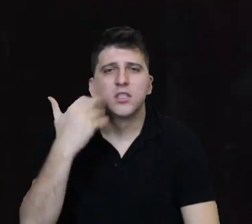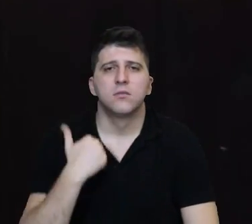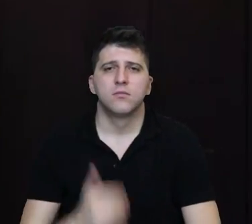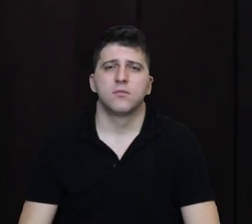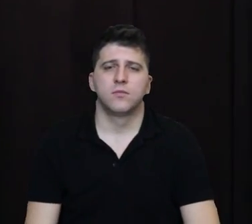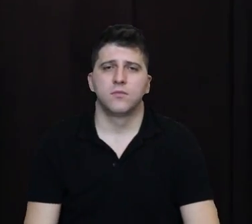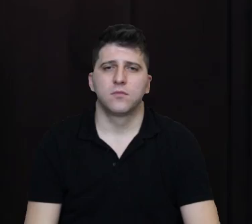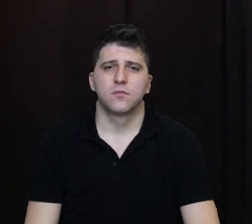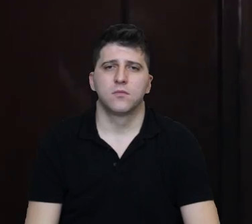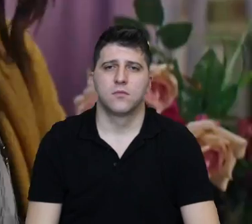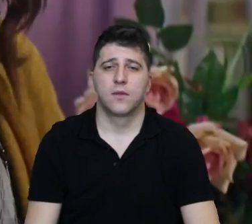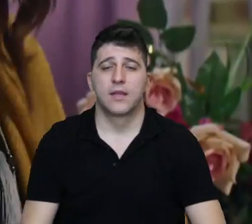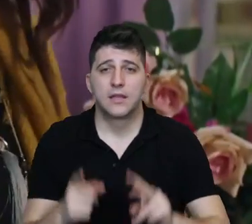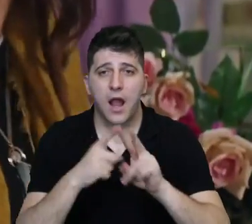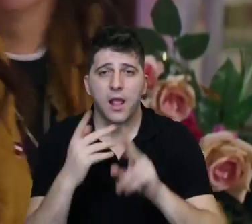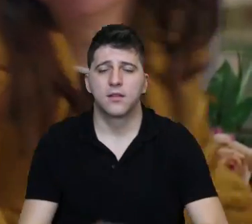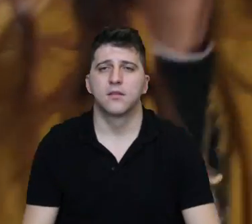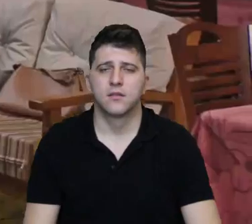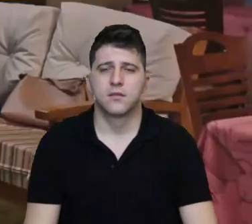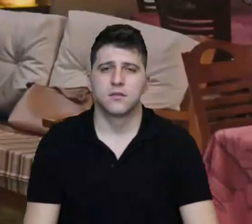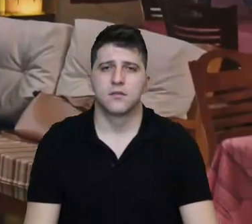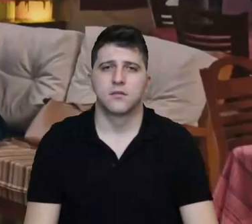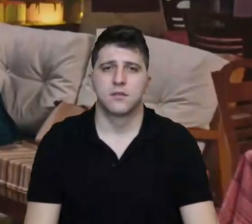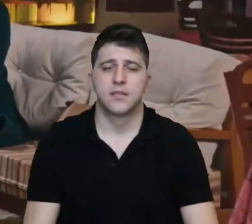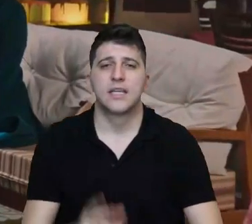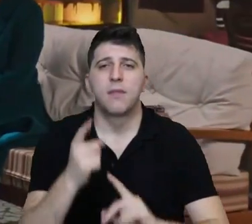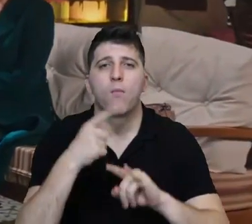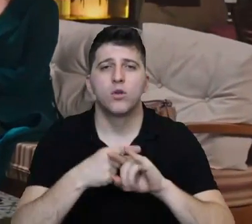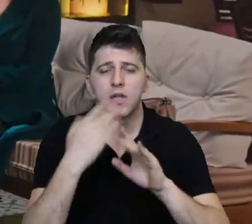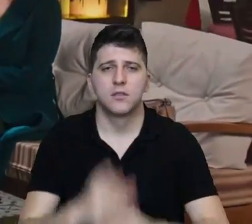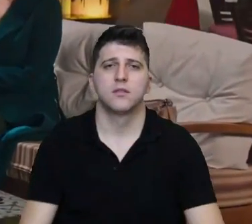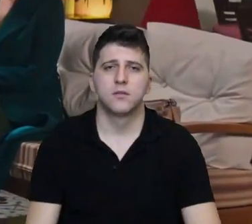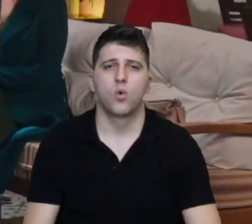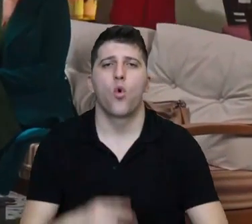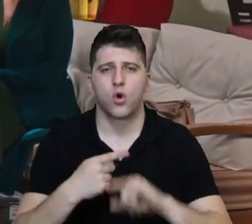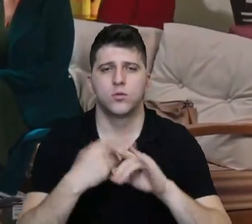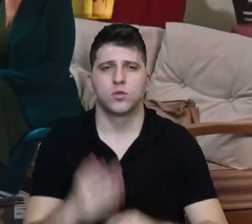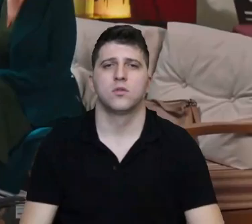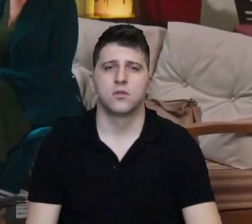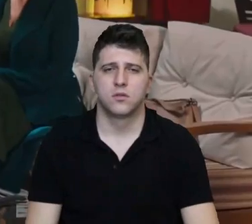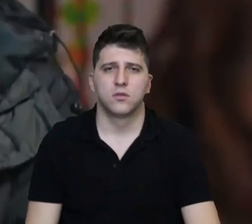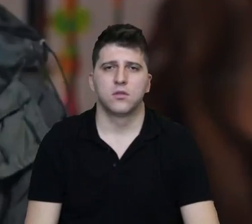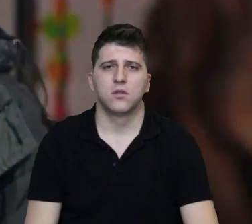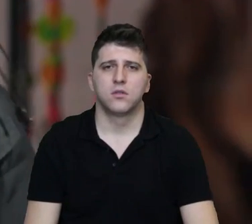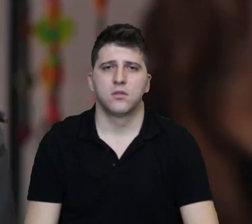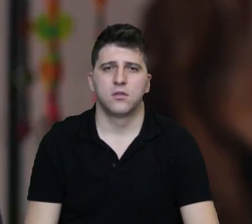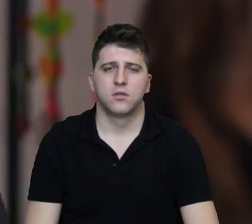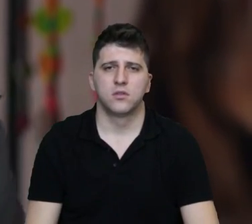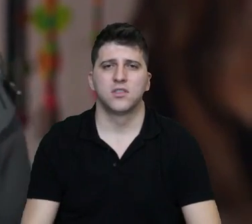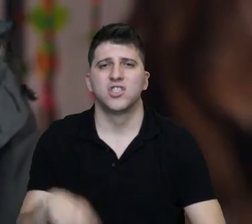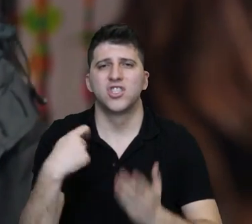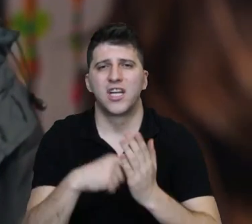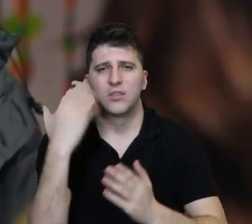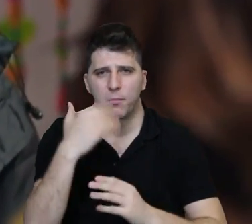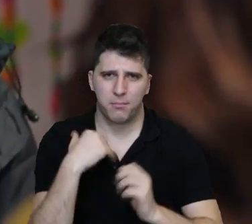kaldım. Neden? Kapıdan girdi. İbrahim hoş geldin. Hoş bulduk. Çarşıya